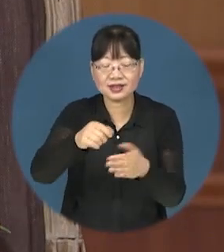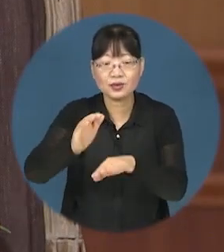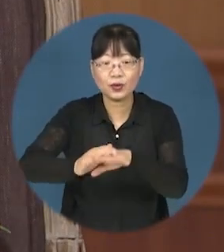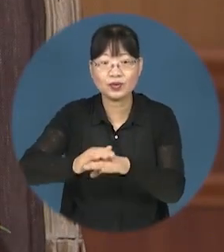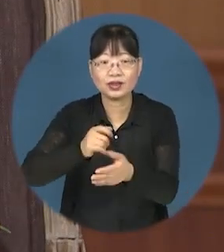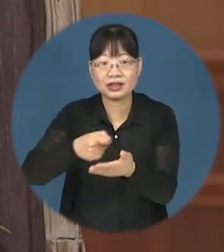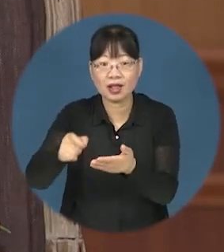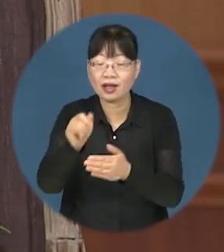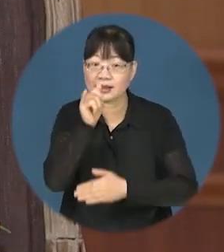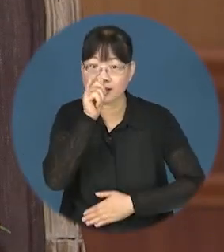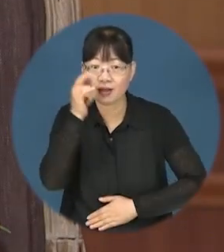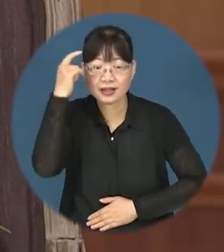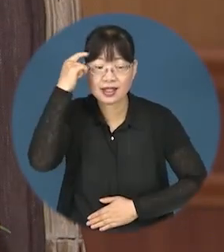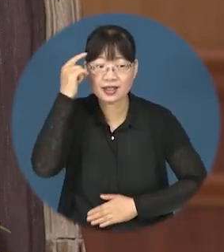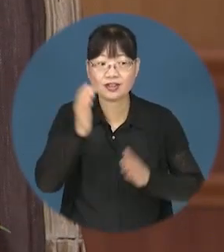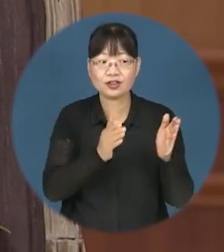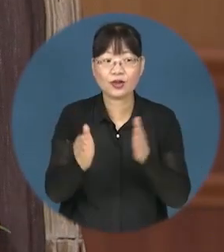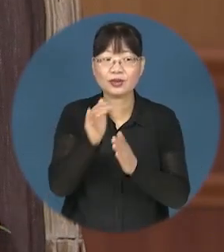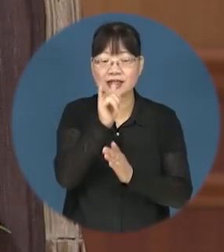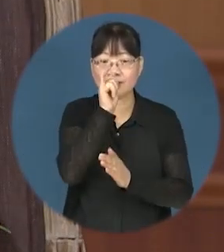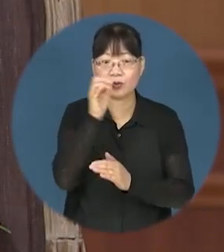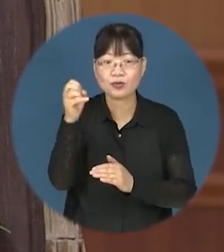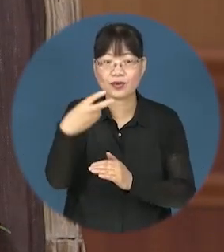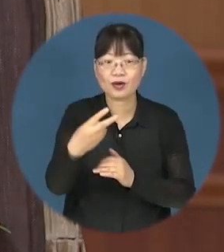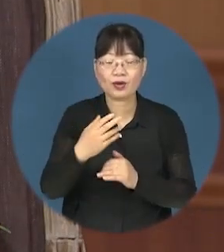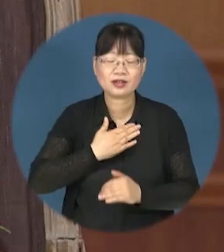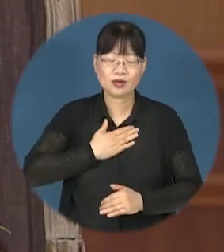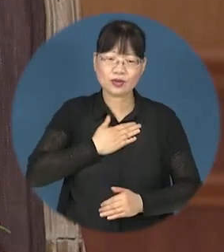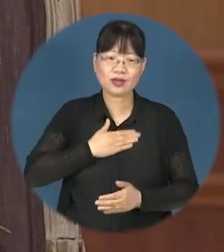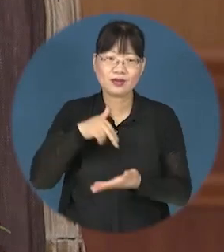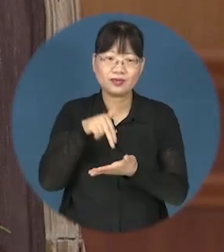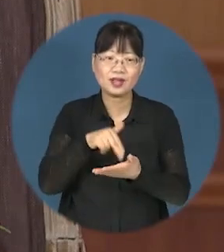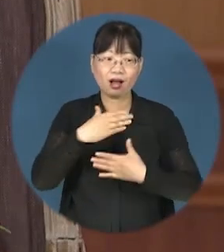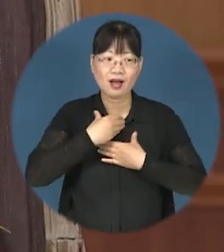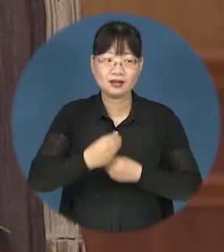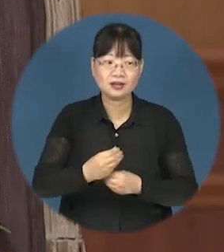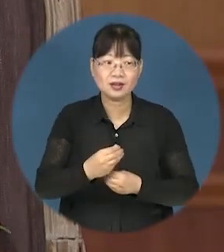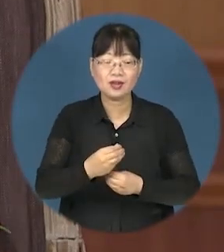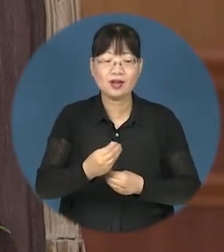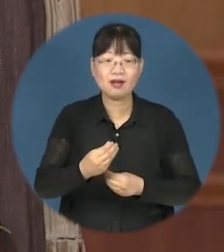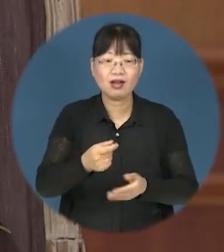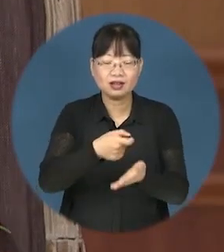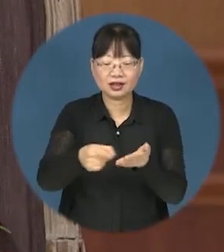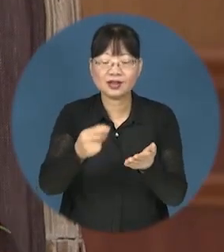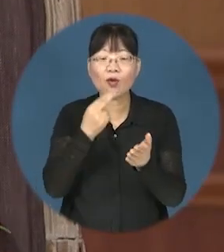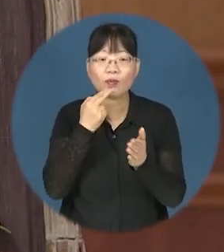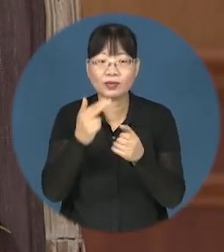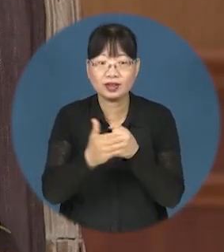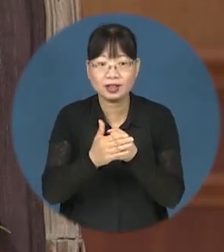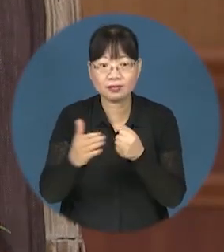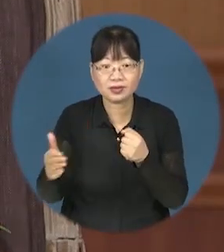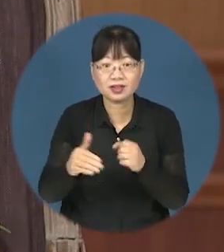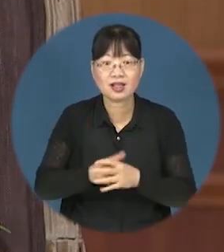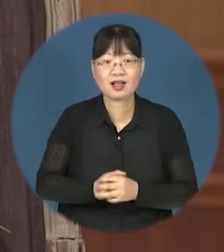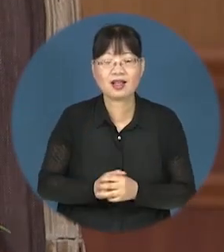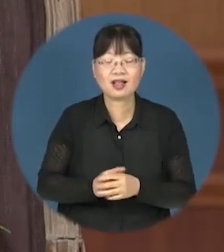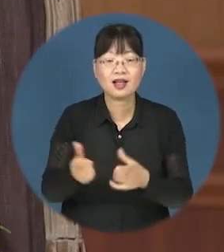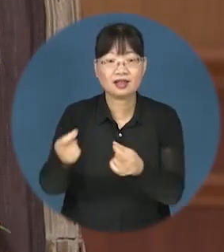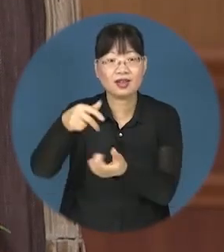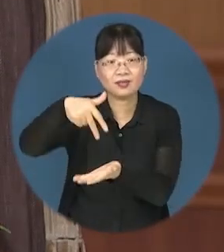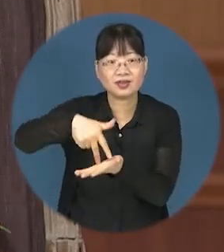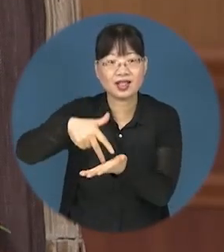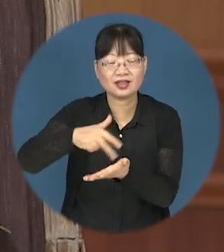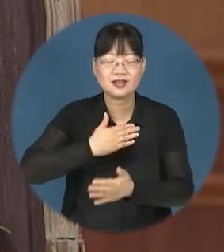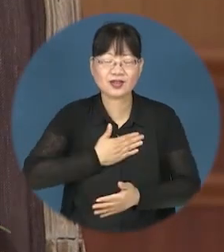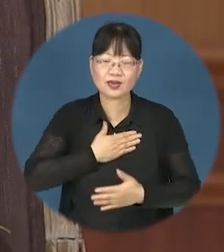정 생각이 정리가 되고 또 정서적으로 굉장히 안정이 되는데 쓰지 않으니까 굉장히 그런 부분이